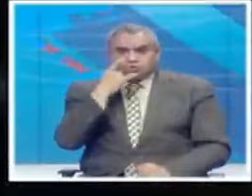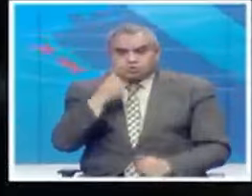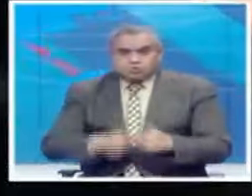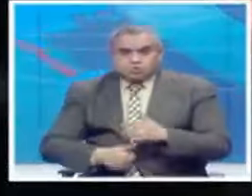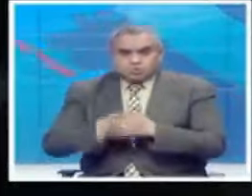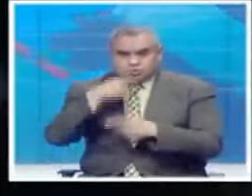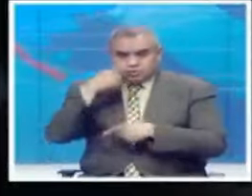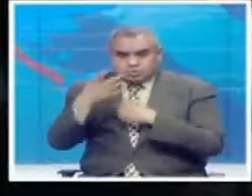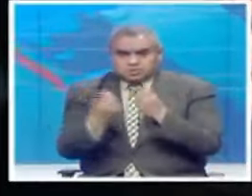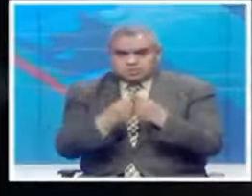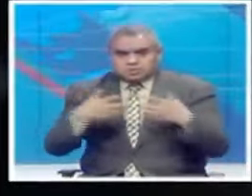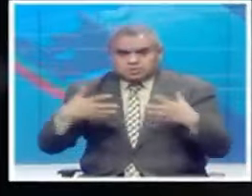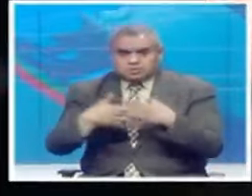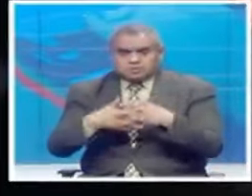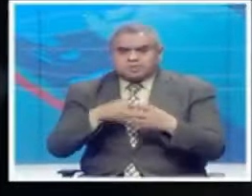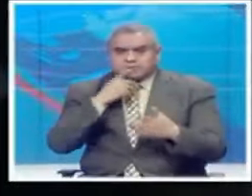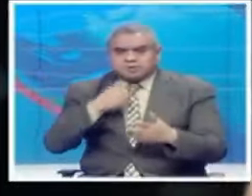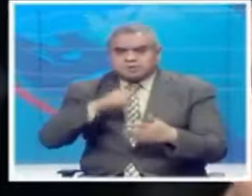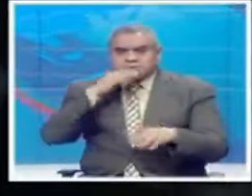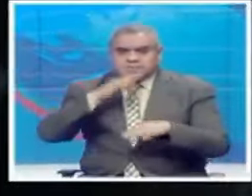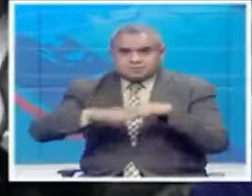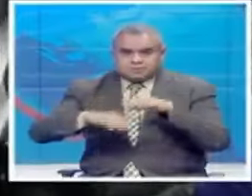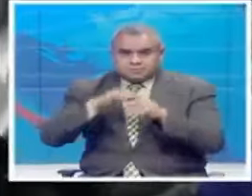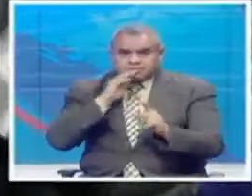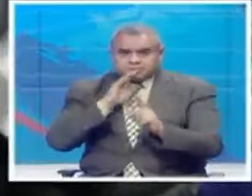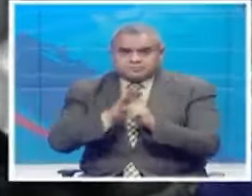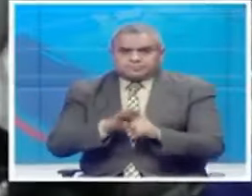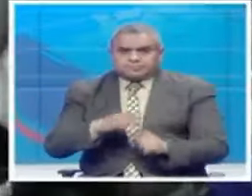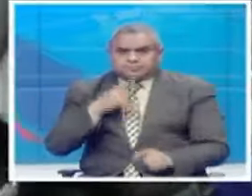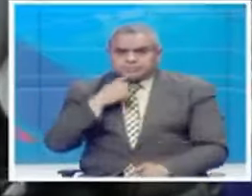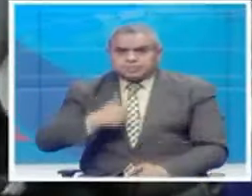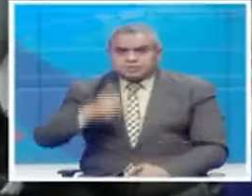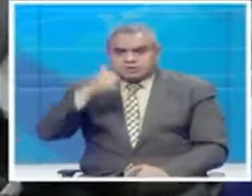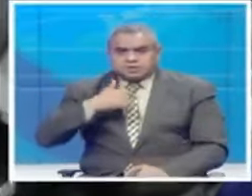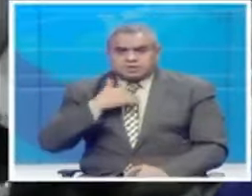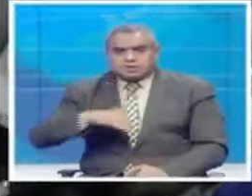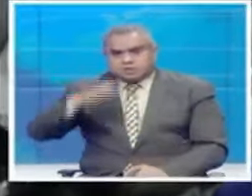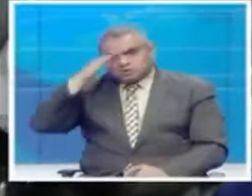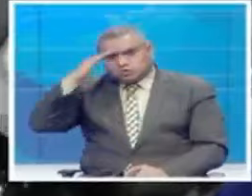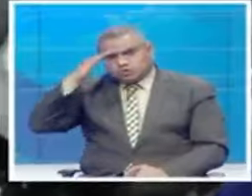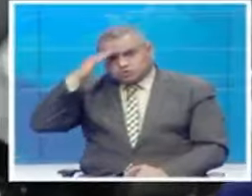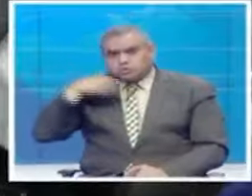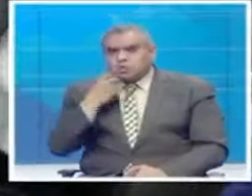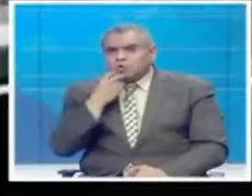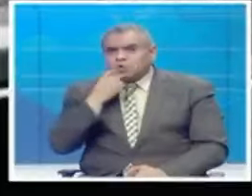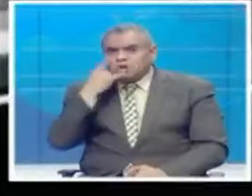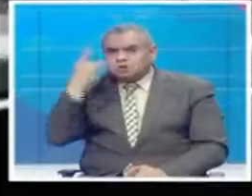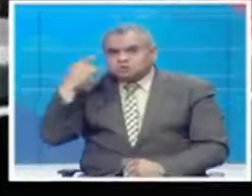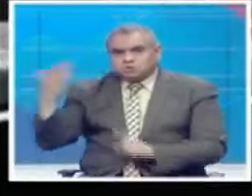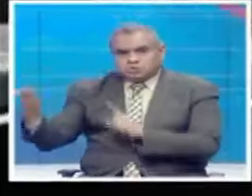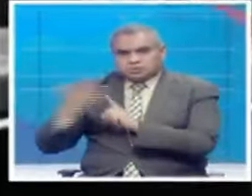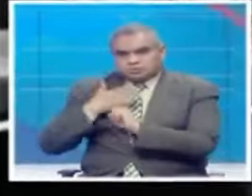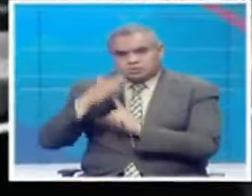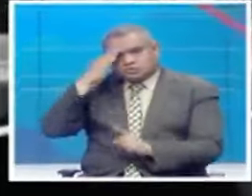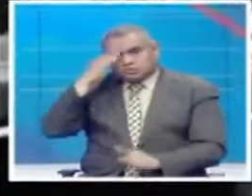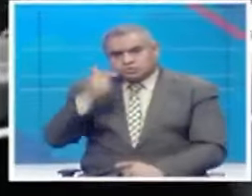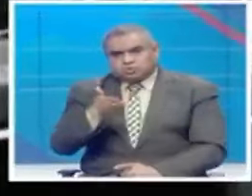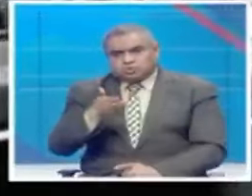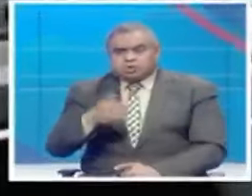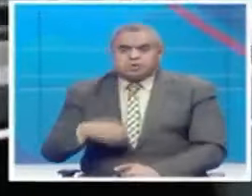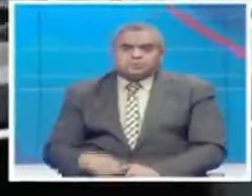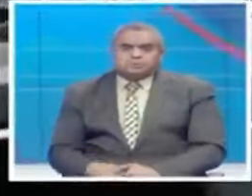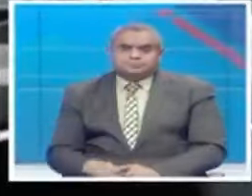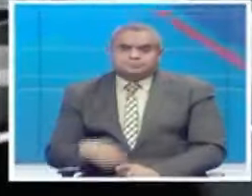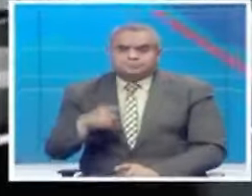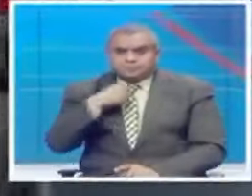سكته فين، واللي باذن الله بيت شايلنا على اكتافكم وحاميننا من كل حاجه والله. طول عمر الشعب ده